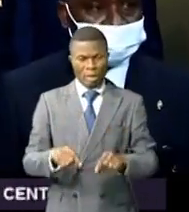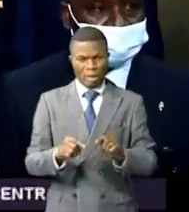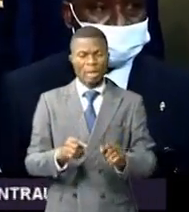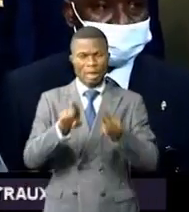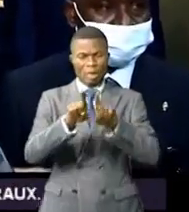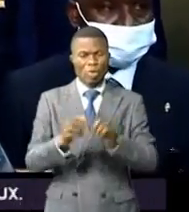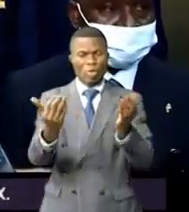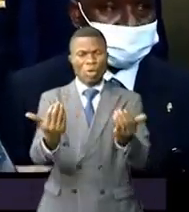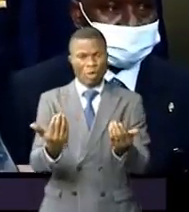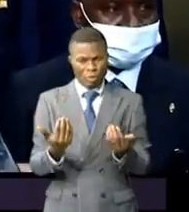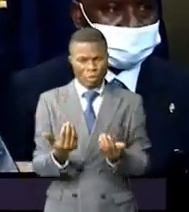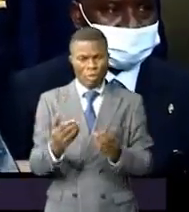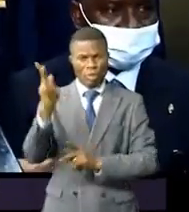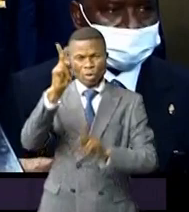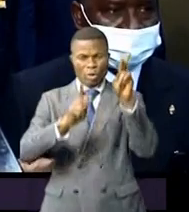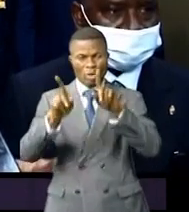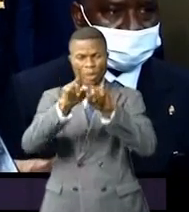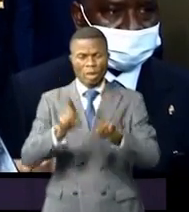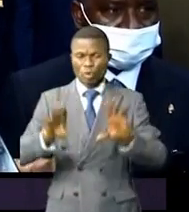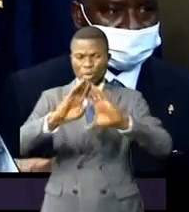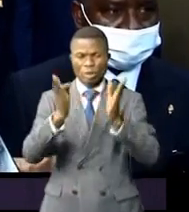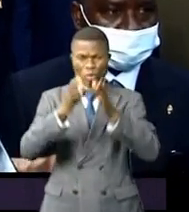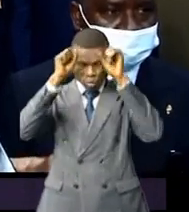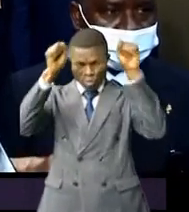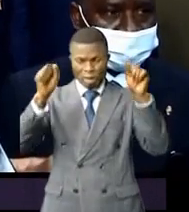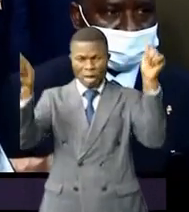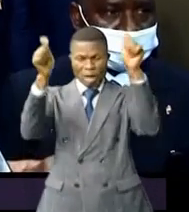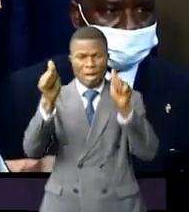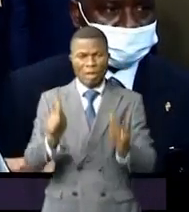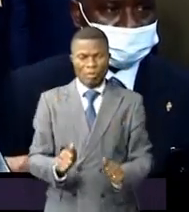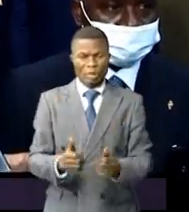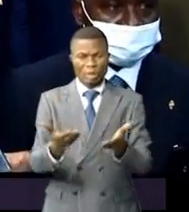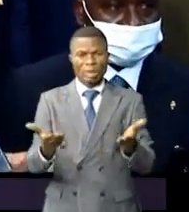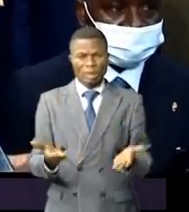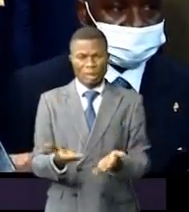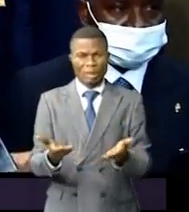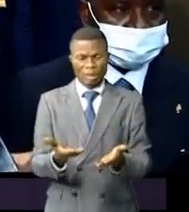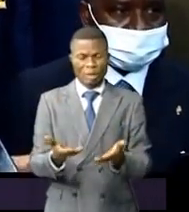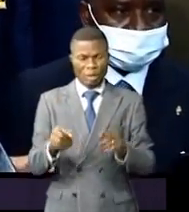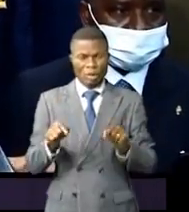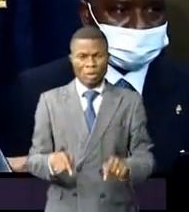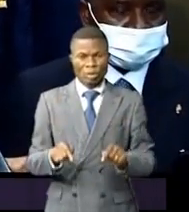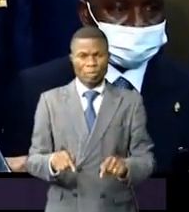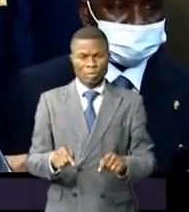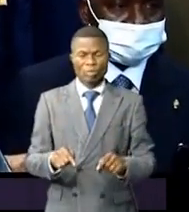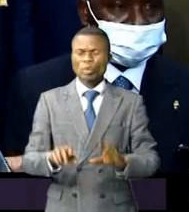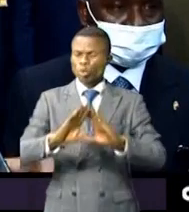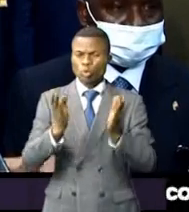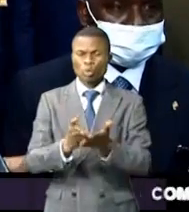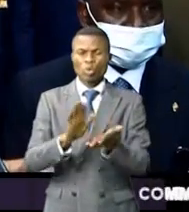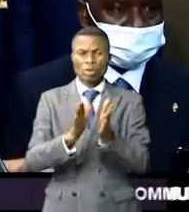volonté des peuples et des présidents des pays africains aujourd'hui, ils sont